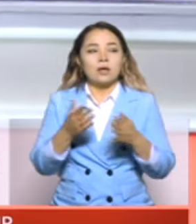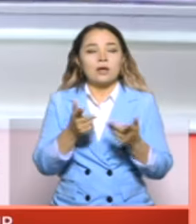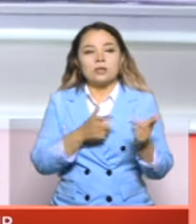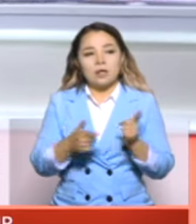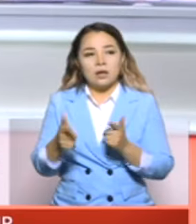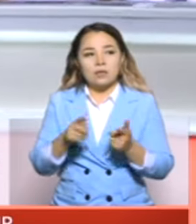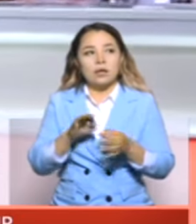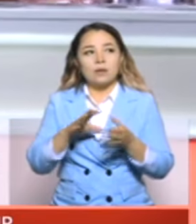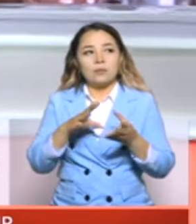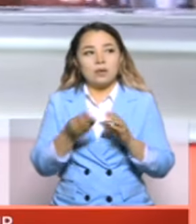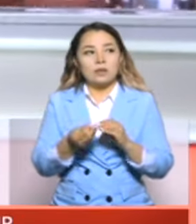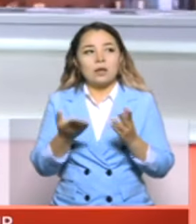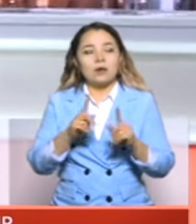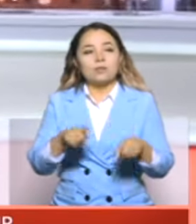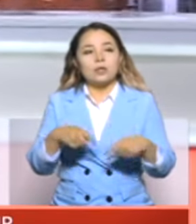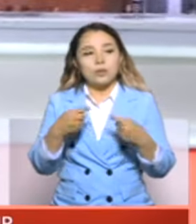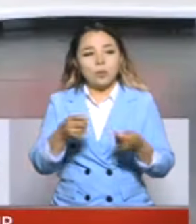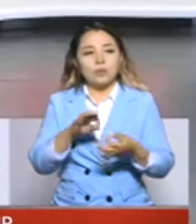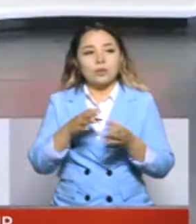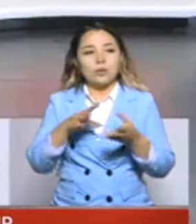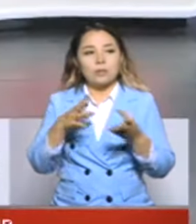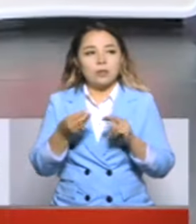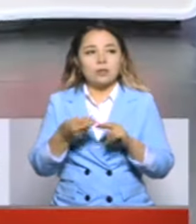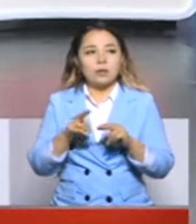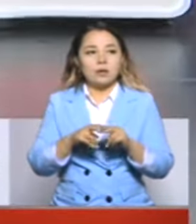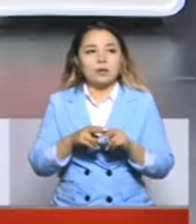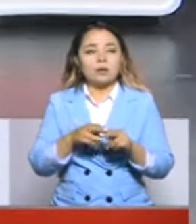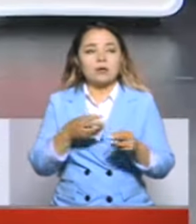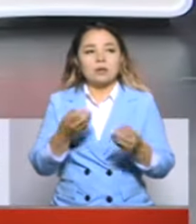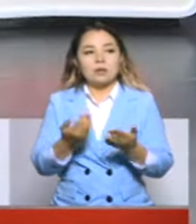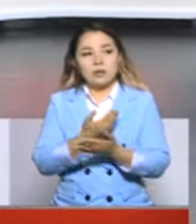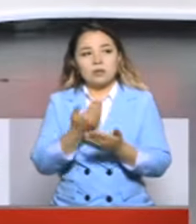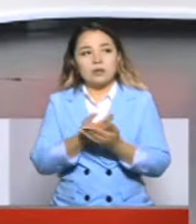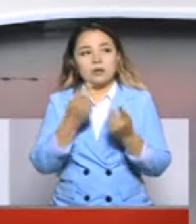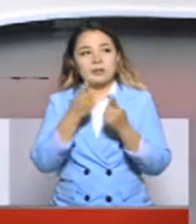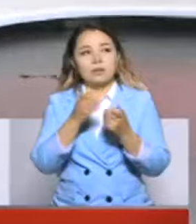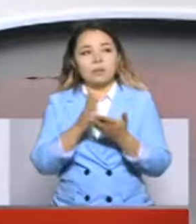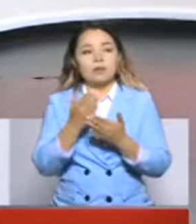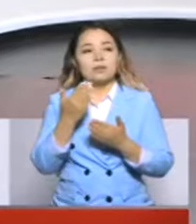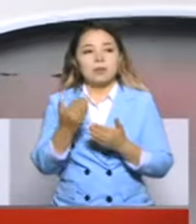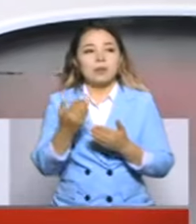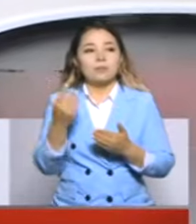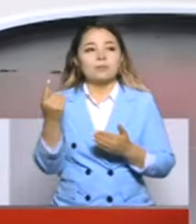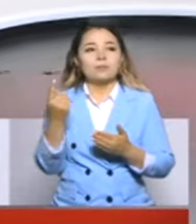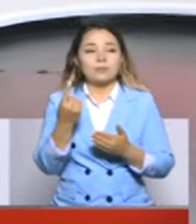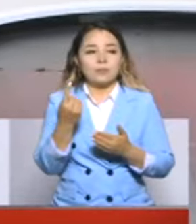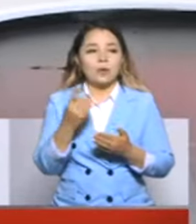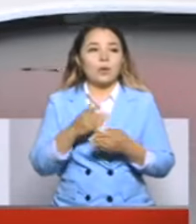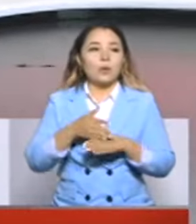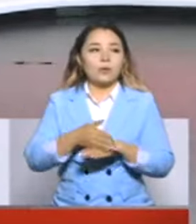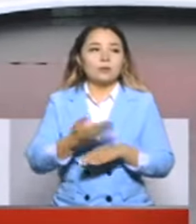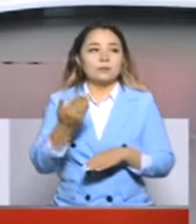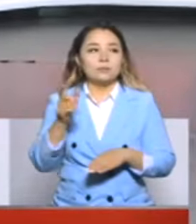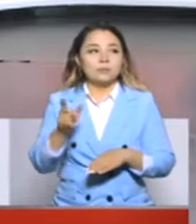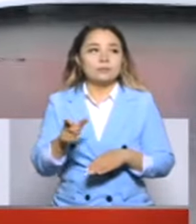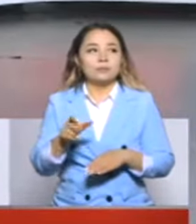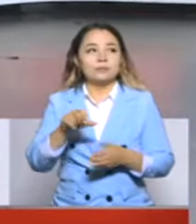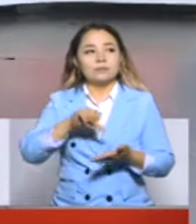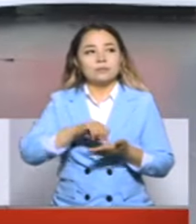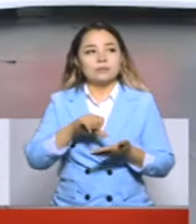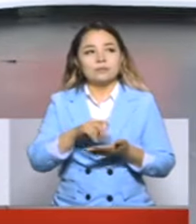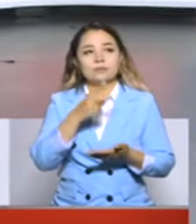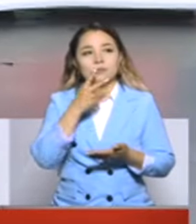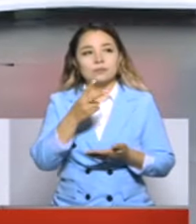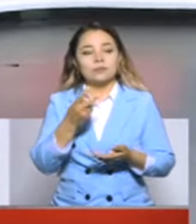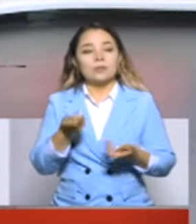әзірлену керектігі, эфирге қалай беру керектігі туралы біраз ақпарат алды. Ал қазір біздің бір қонағымыз студияға жайғасқан,